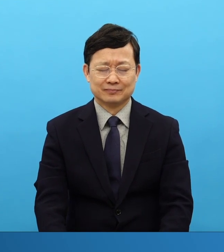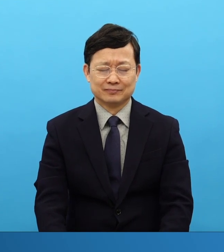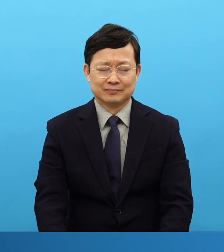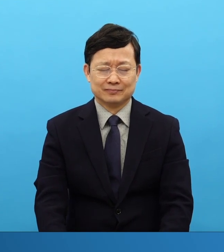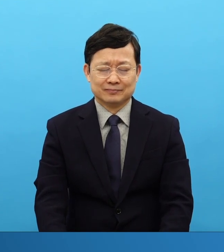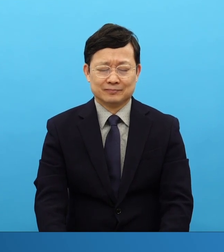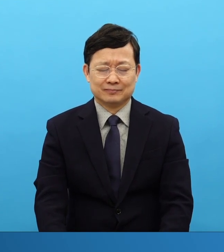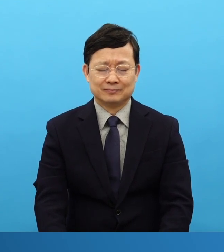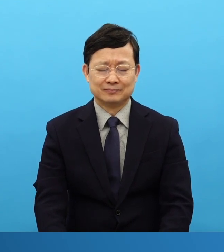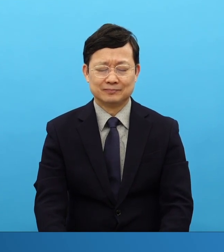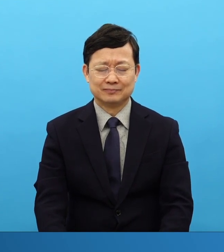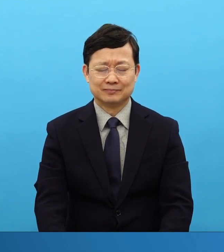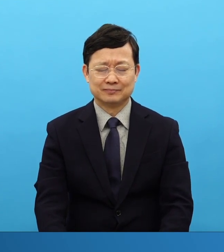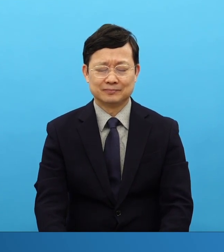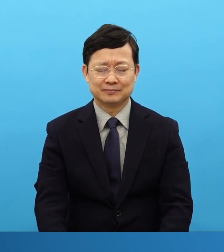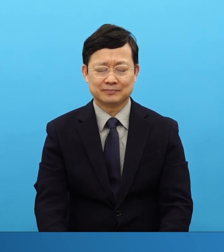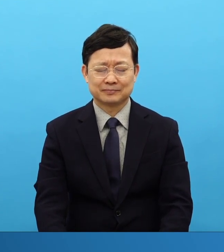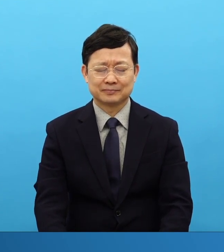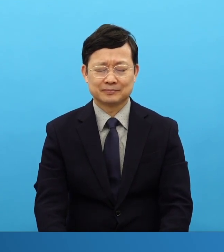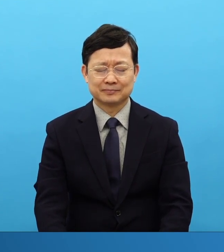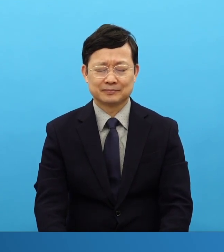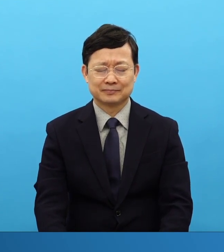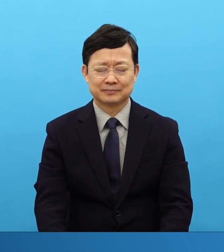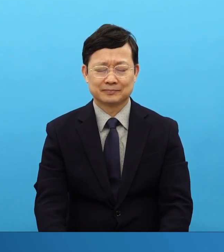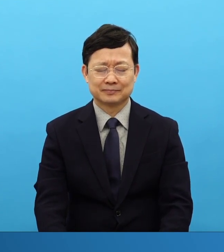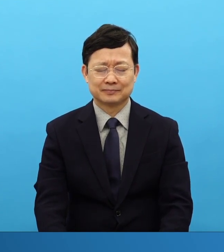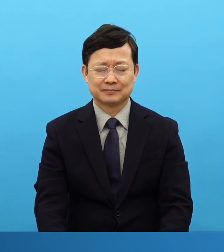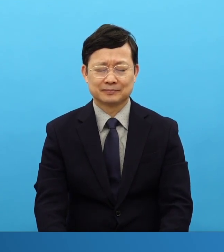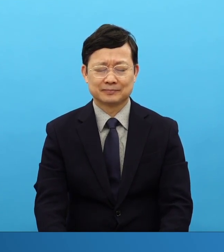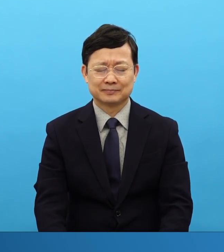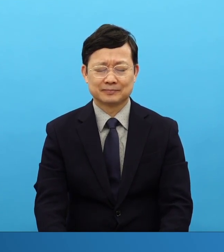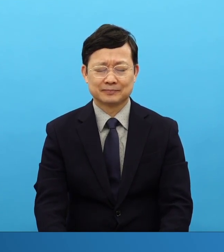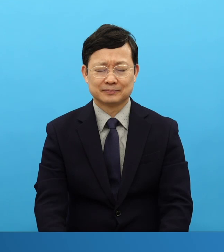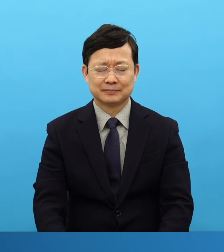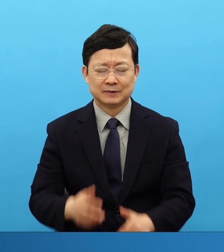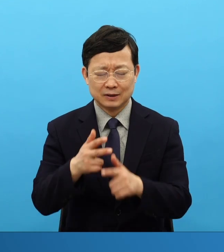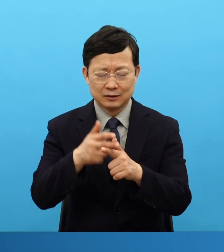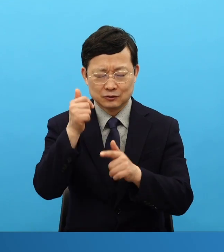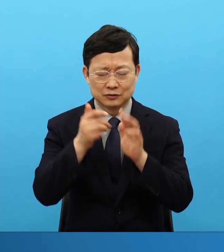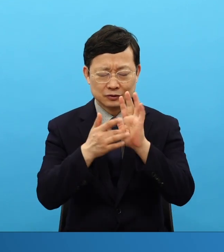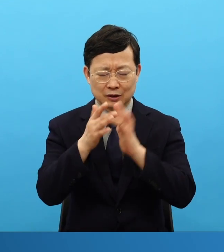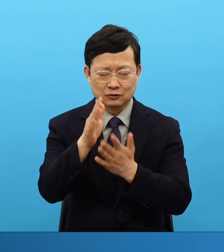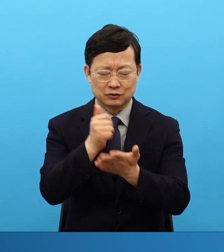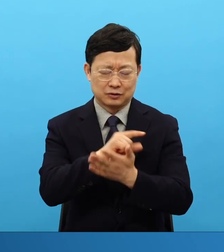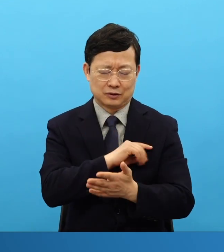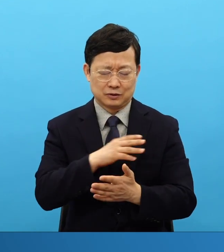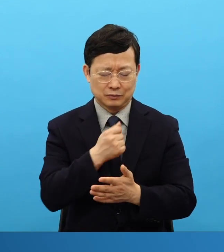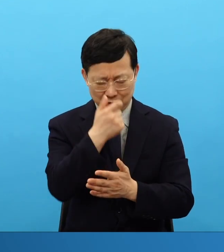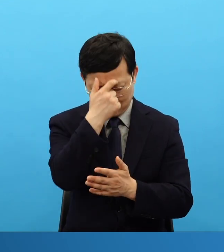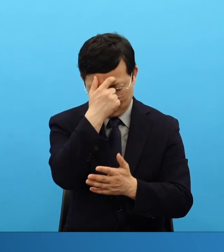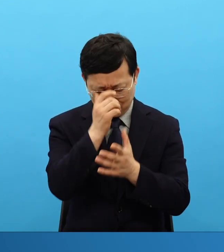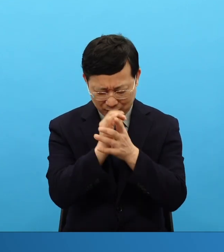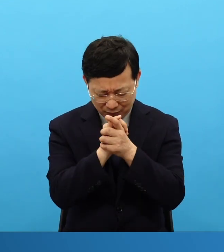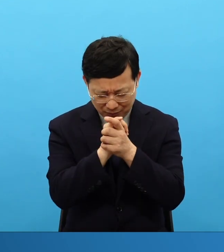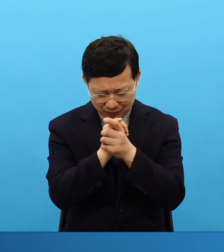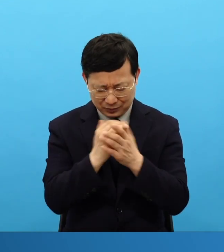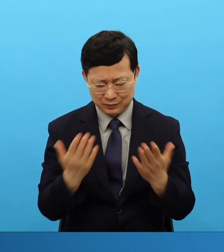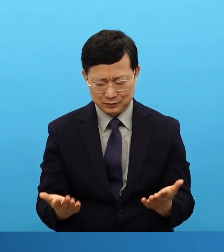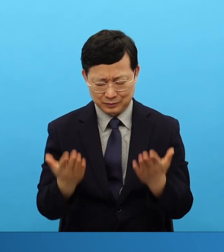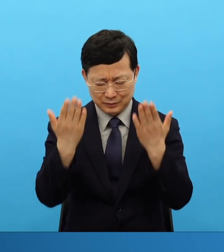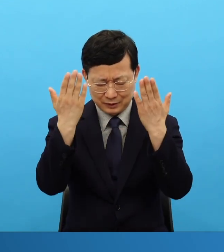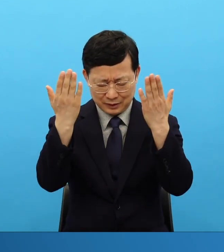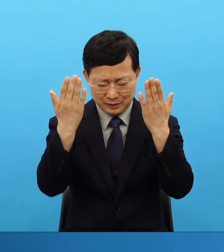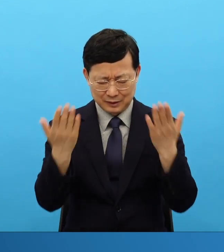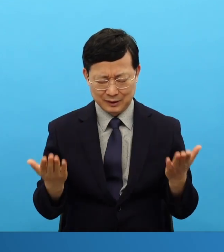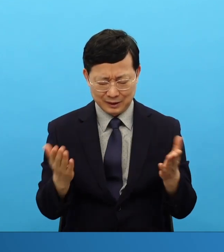가스마즈 기력이 衰れなかった 恵みを 100% 与えてください。 우리 주 예수 그리스도 이름으로 기도드립니다. 私たちの 주 예수